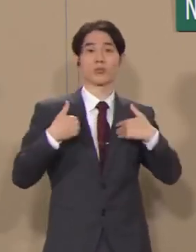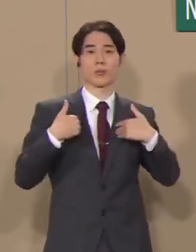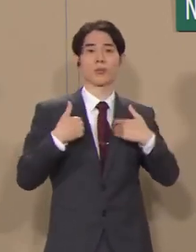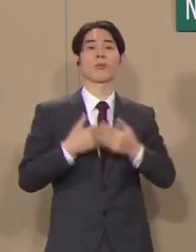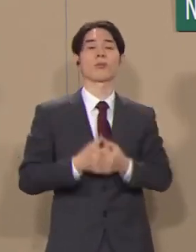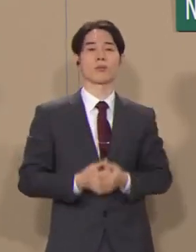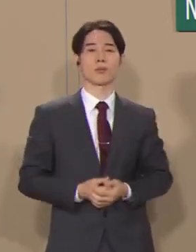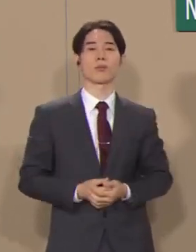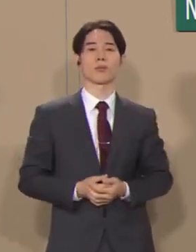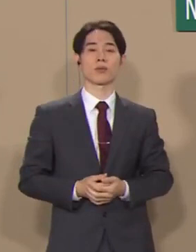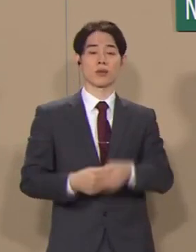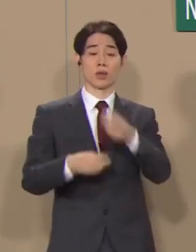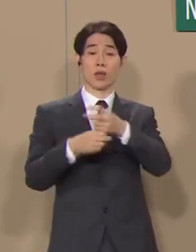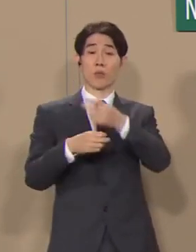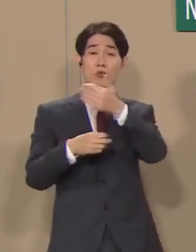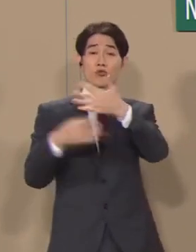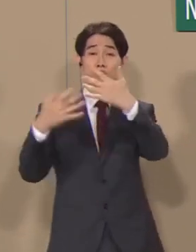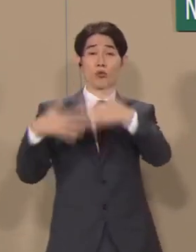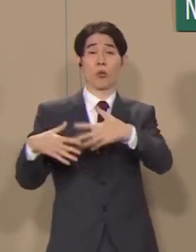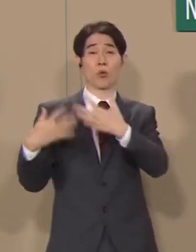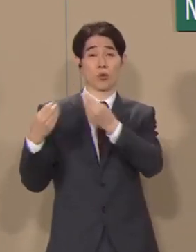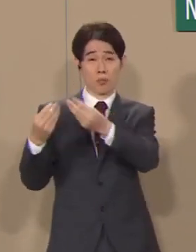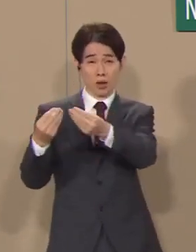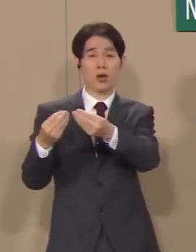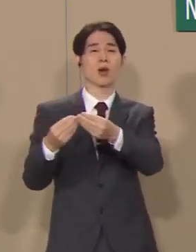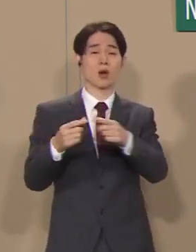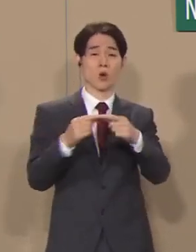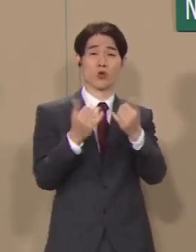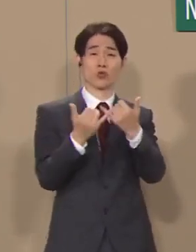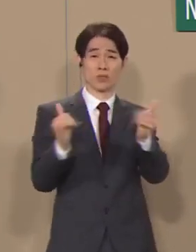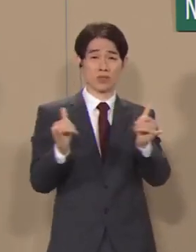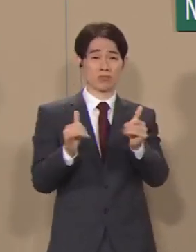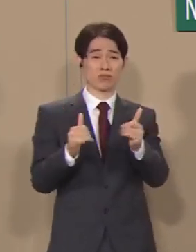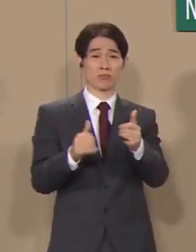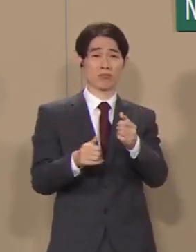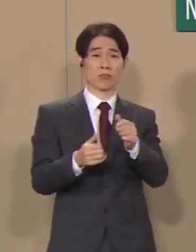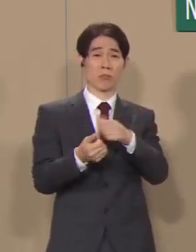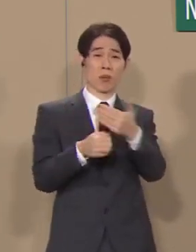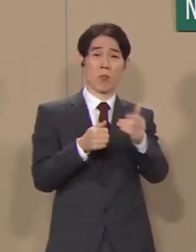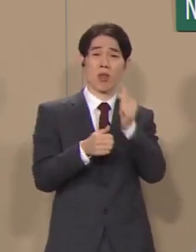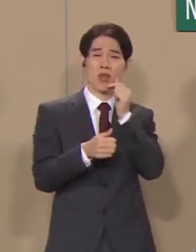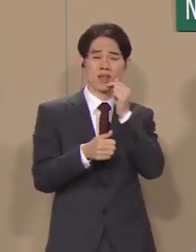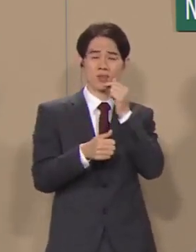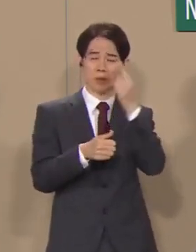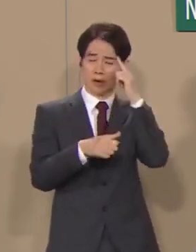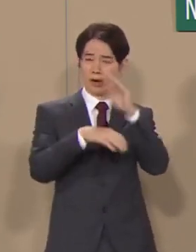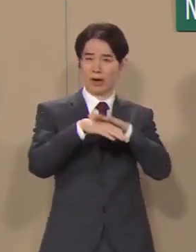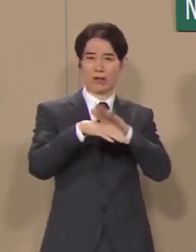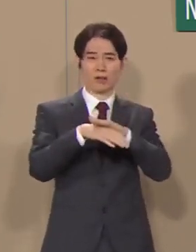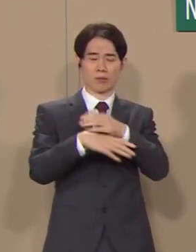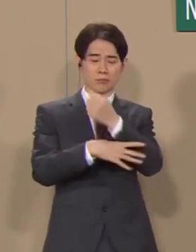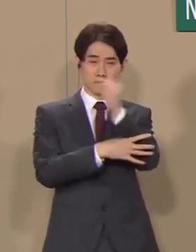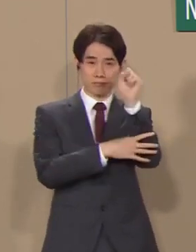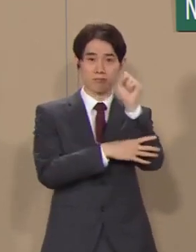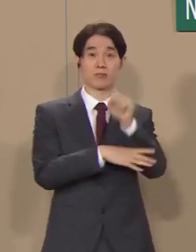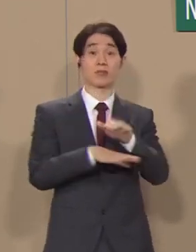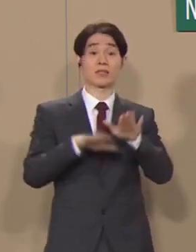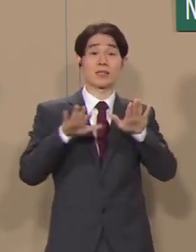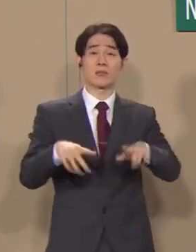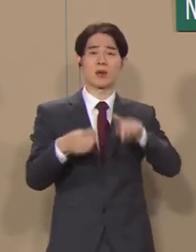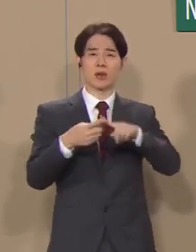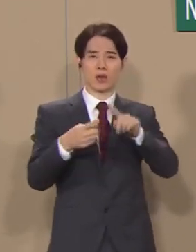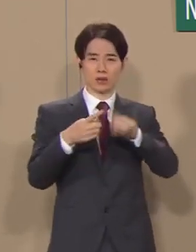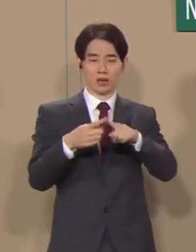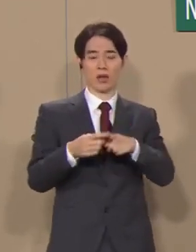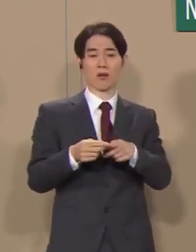ん憲法9条を守って国民の命が守れないのは本末転倒です現実的現代的な防衛力を